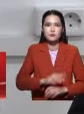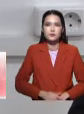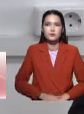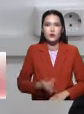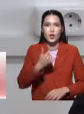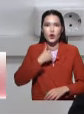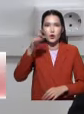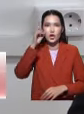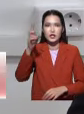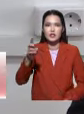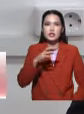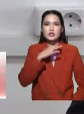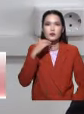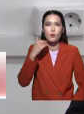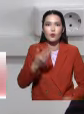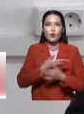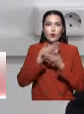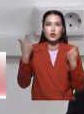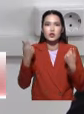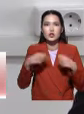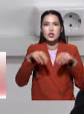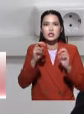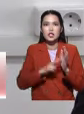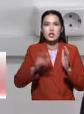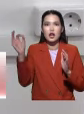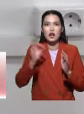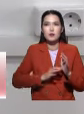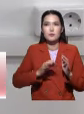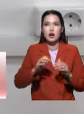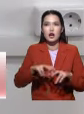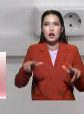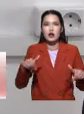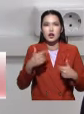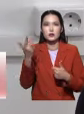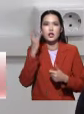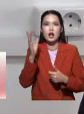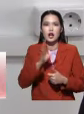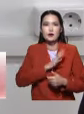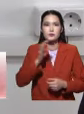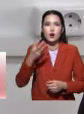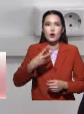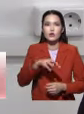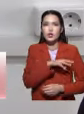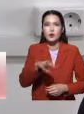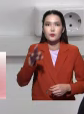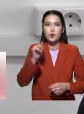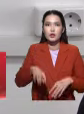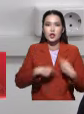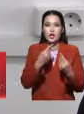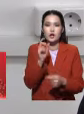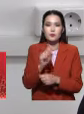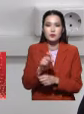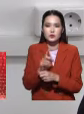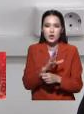Біздің ойымызша олар сотқа жүгіну арқылы біздің 80% үлесімізді тартып алғылар келеді. Яғни сотқа 30 миллион теңге шығындалуы да тегін емес.